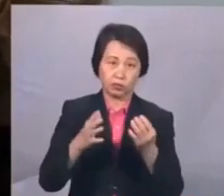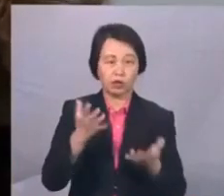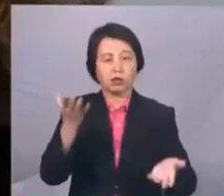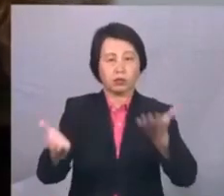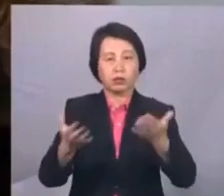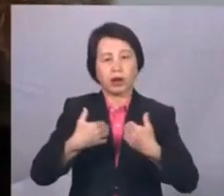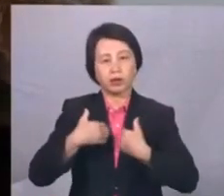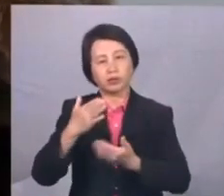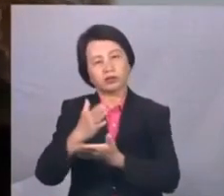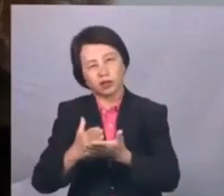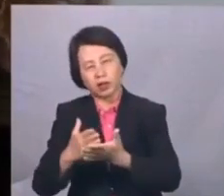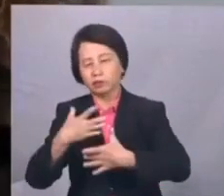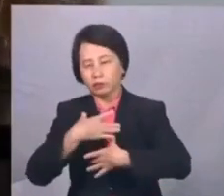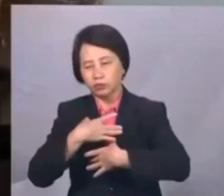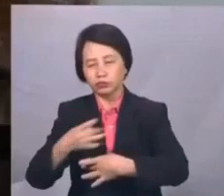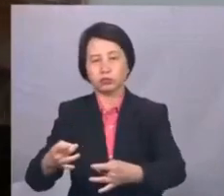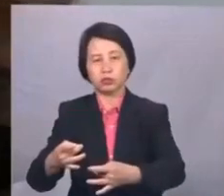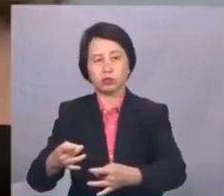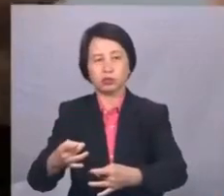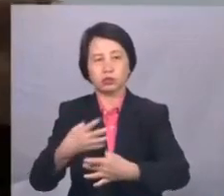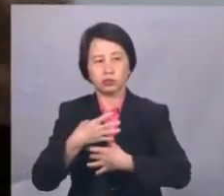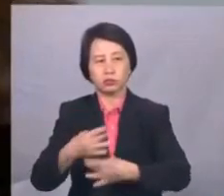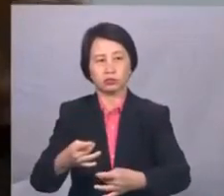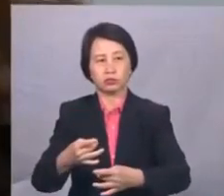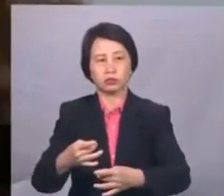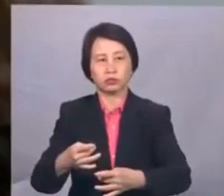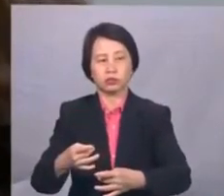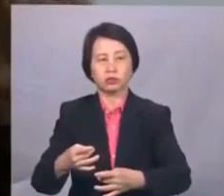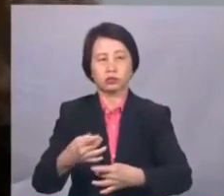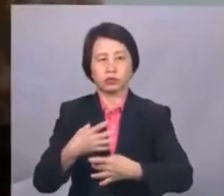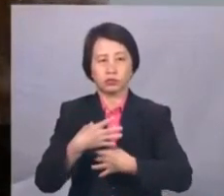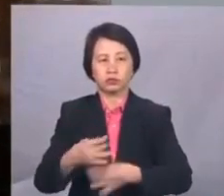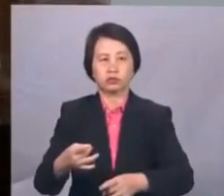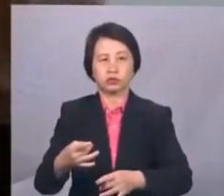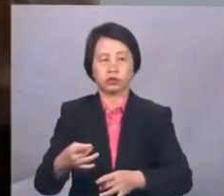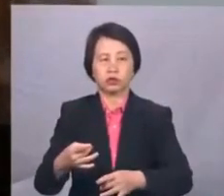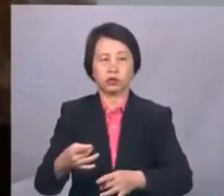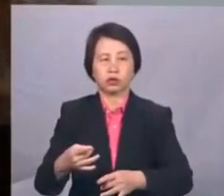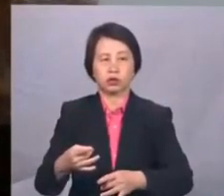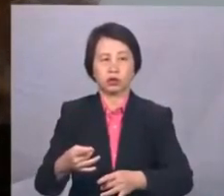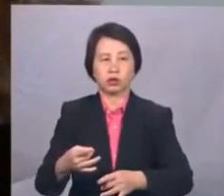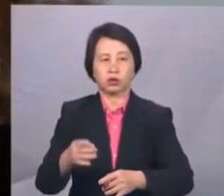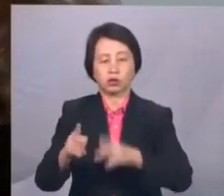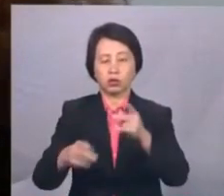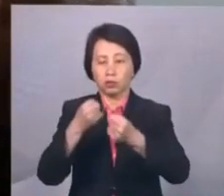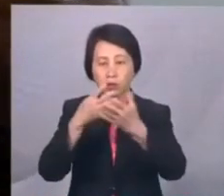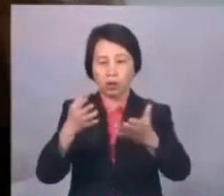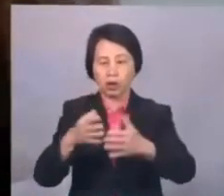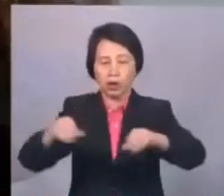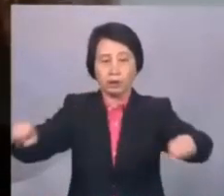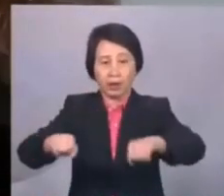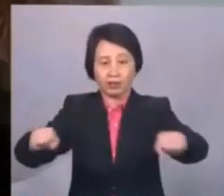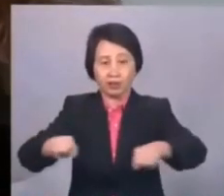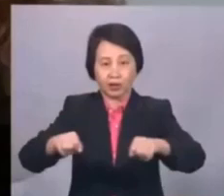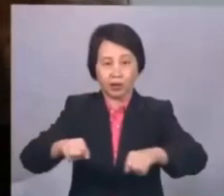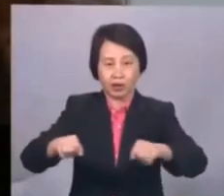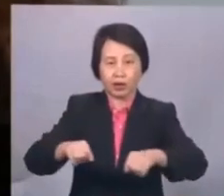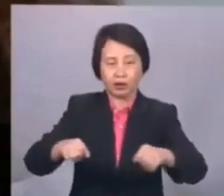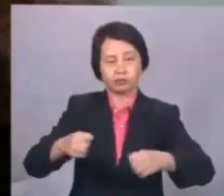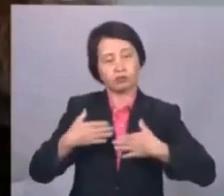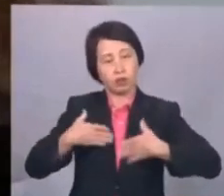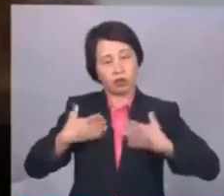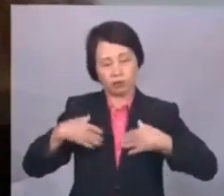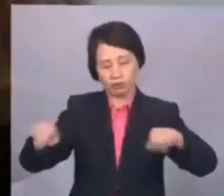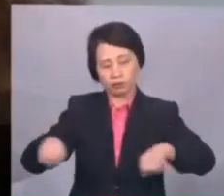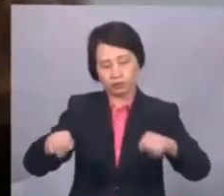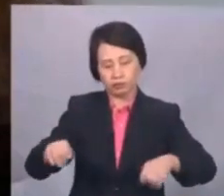mungkin ada diantaranya suka memaparkan ataupun suku memberi tahu perioral Mayang masak-masakan yang menurunkan